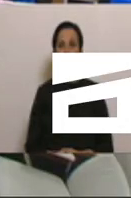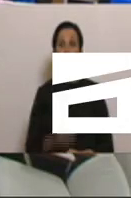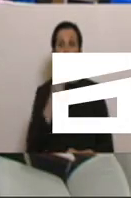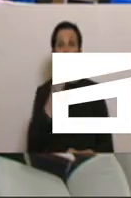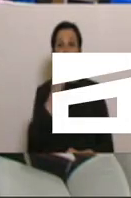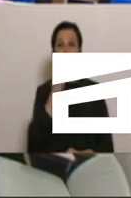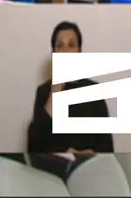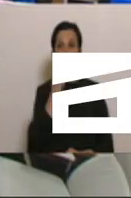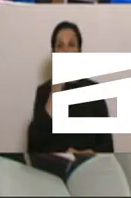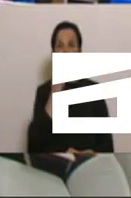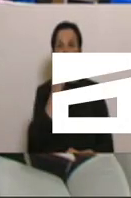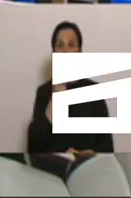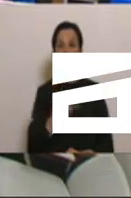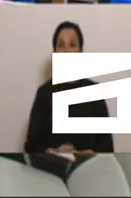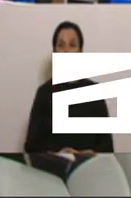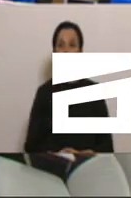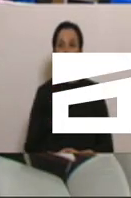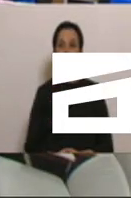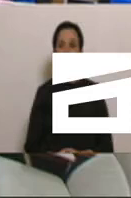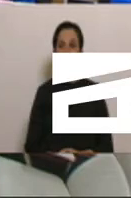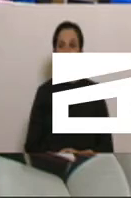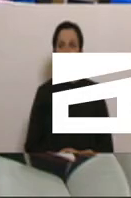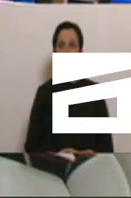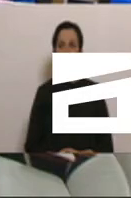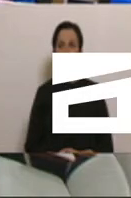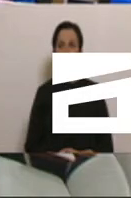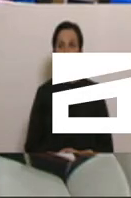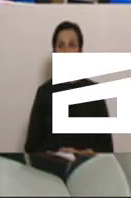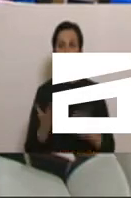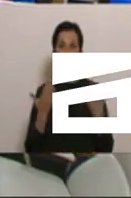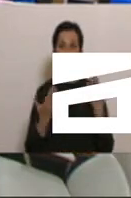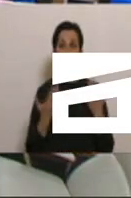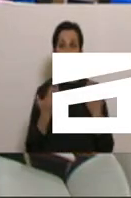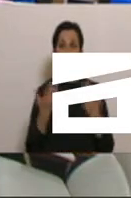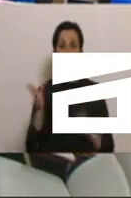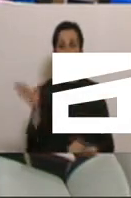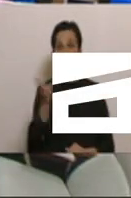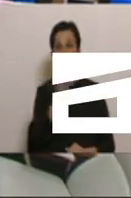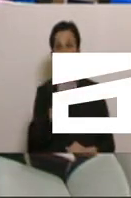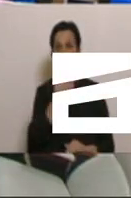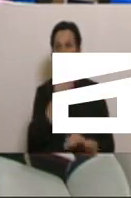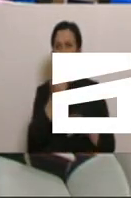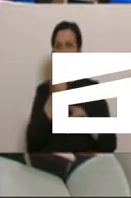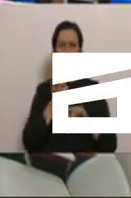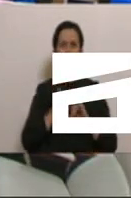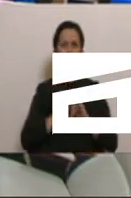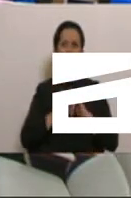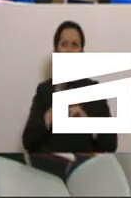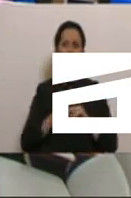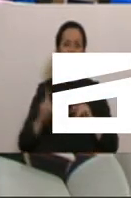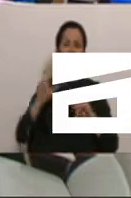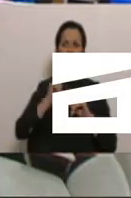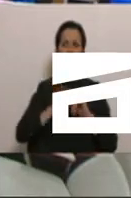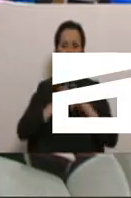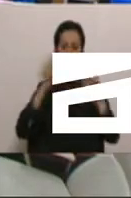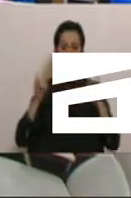ყურადღება ბატონიშო ყურადღება. აა ალბათ ყოველას გადაჭარბების გარეშე იქნება ნაფგამი, ალბათ